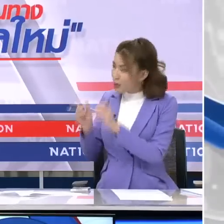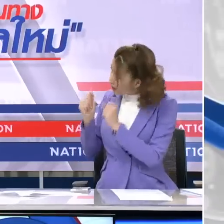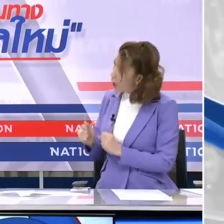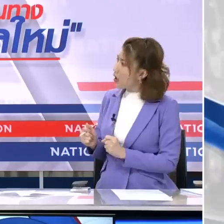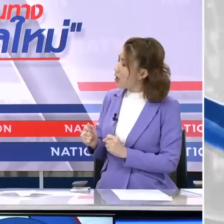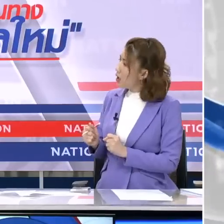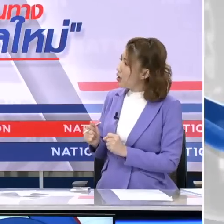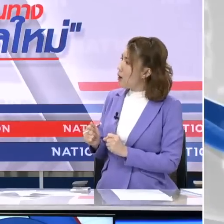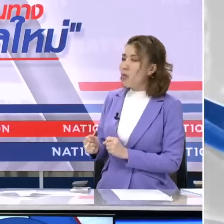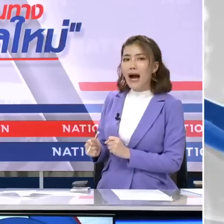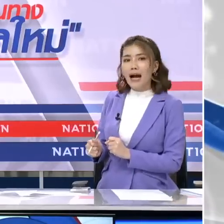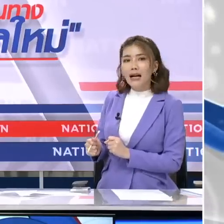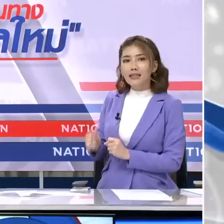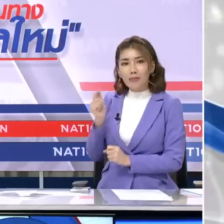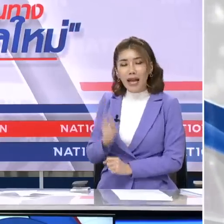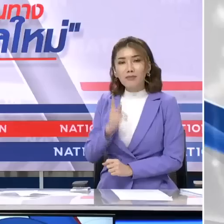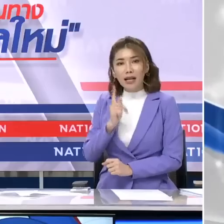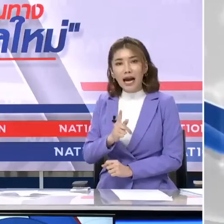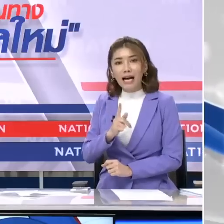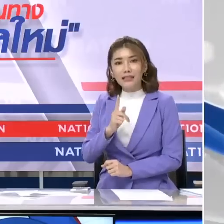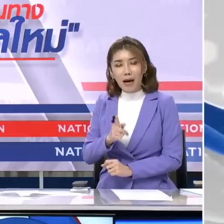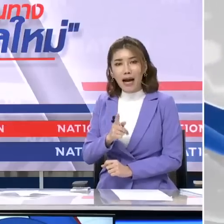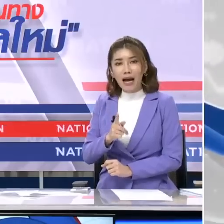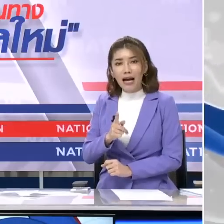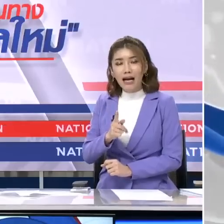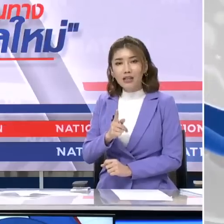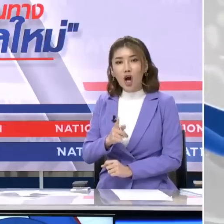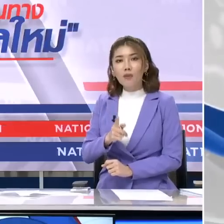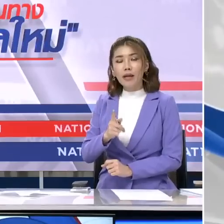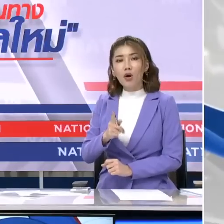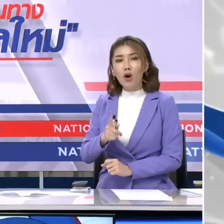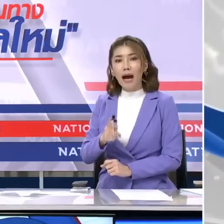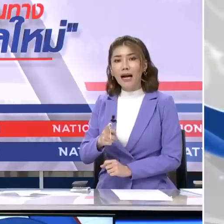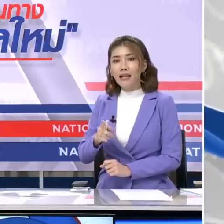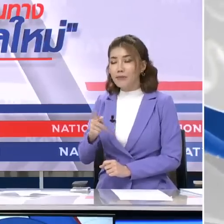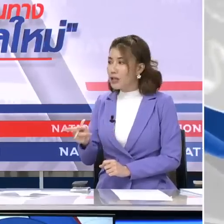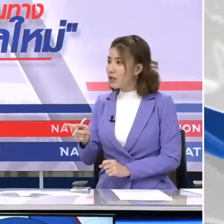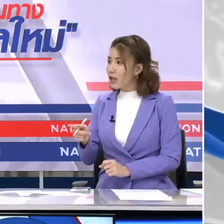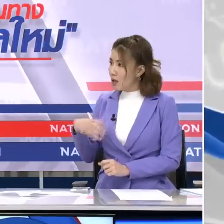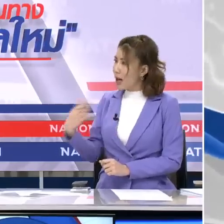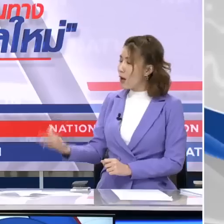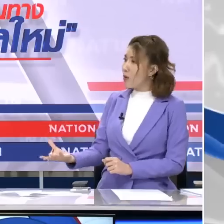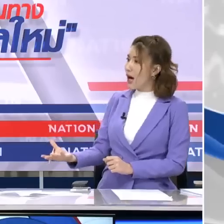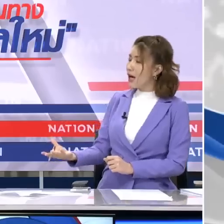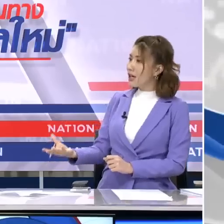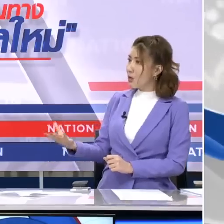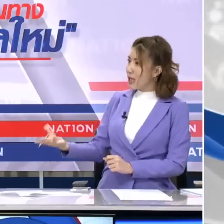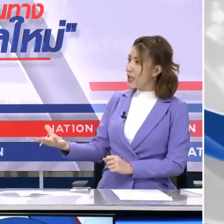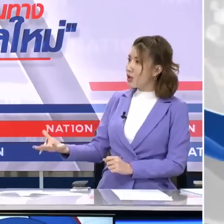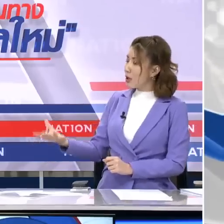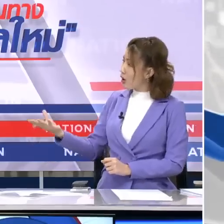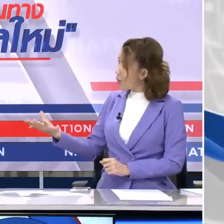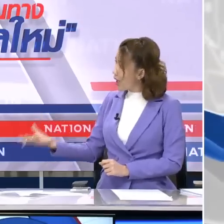พูดเหมือนกันเด๊ะเลยบอกว่าตำแหน่งประธานสภาต้องเป็นของพรรคอันดับที่1 นั่นก็หมายความว่าเก้